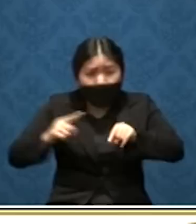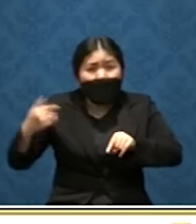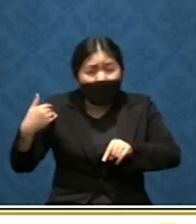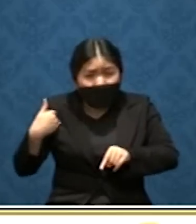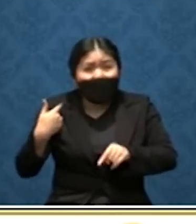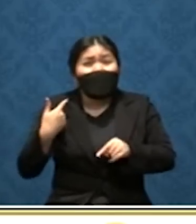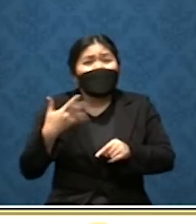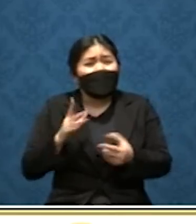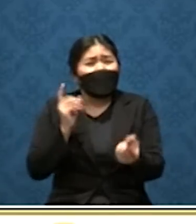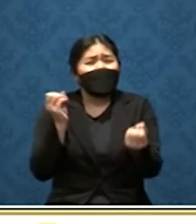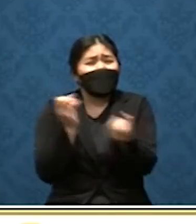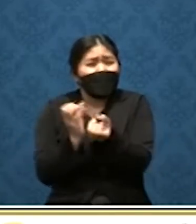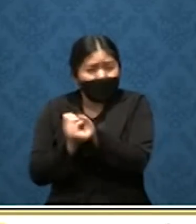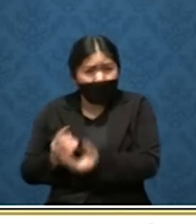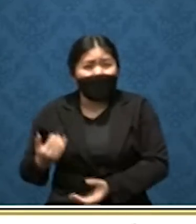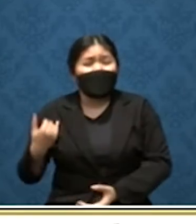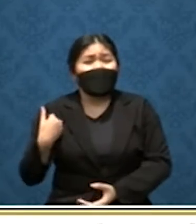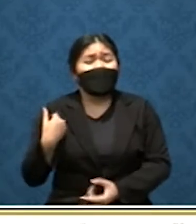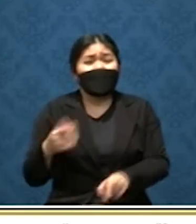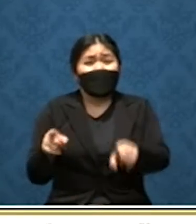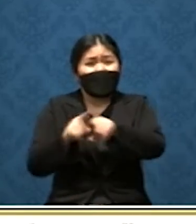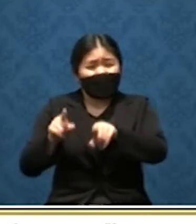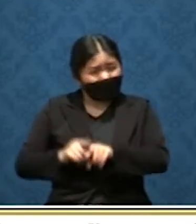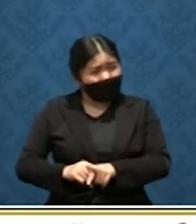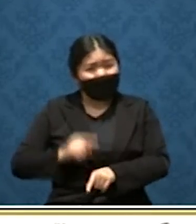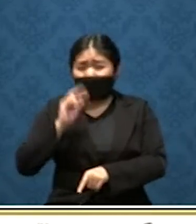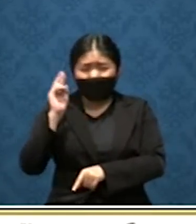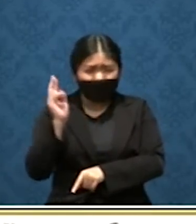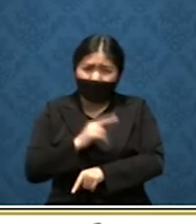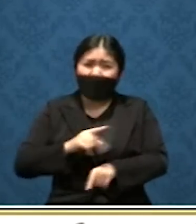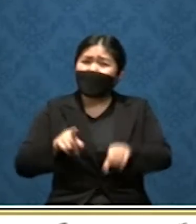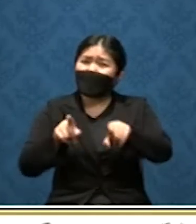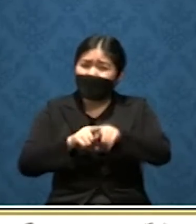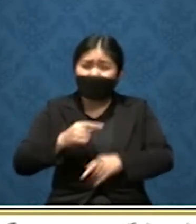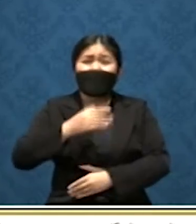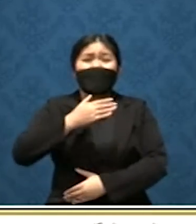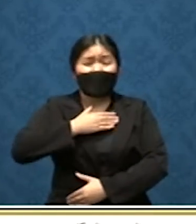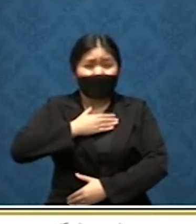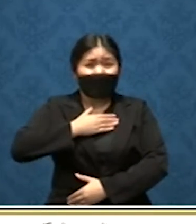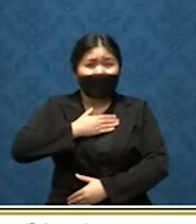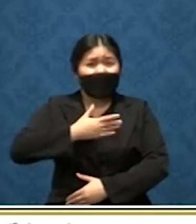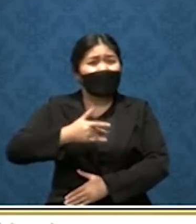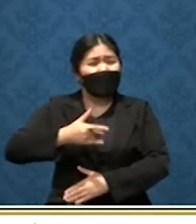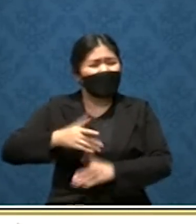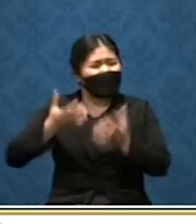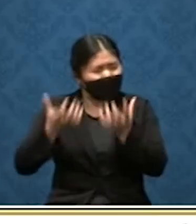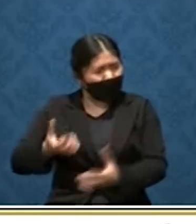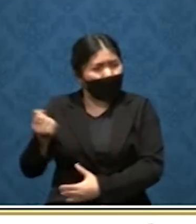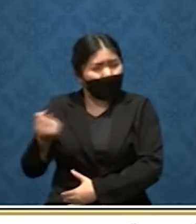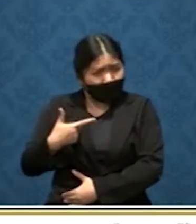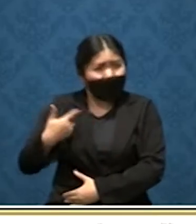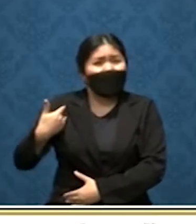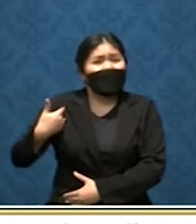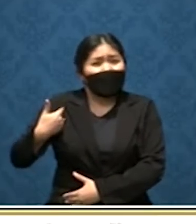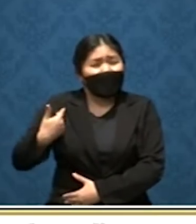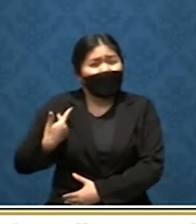ที่ประสบปัญหาที่ร้ายแรงเช่นดีสันและหนักกวาดีสันได้ซ้ำไม่